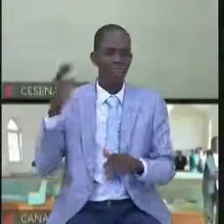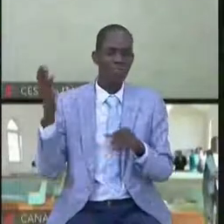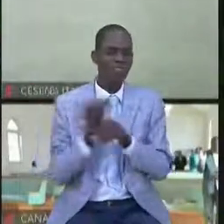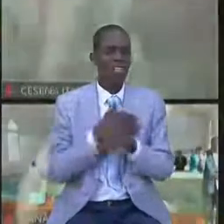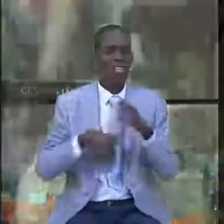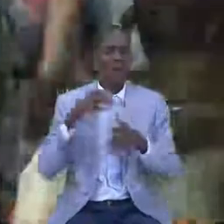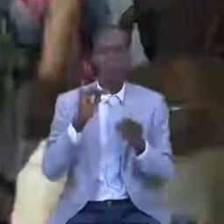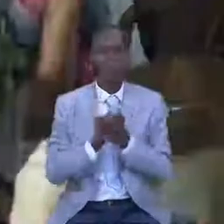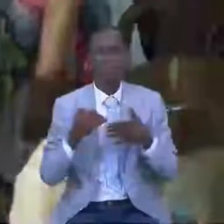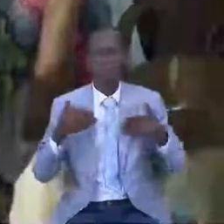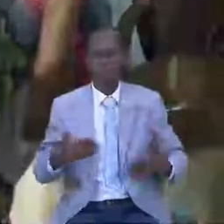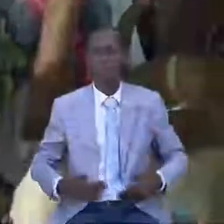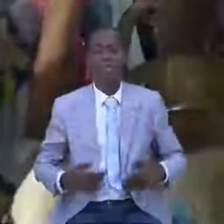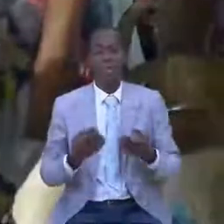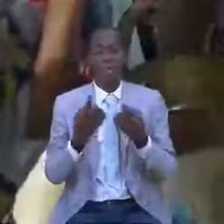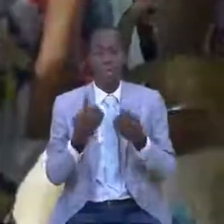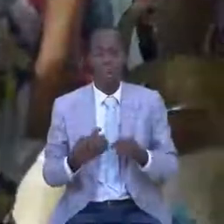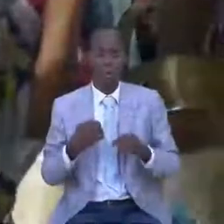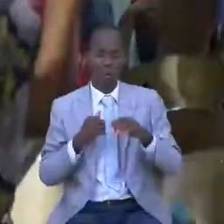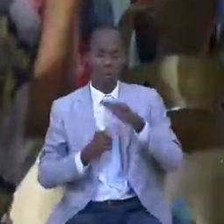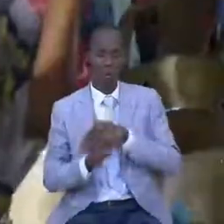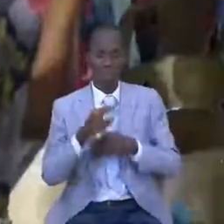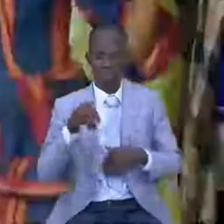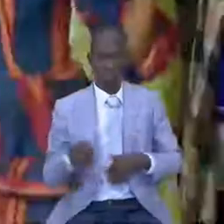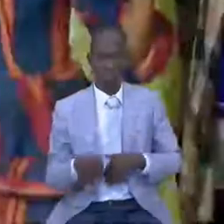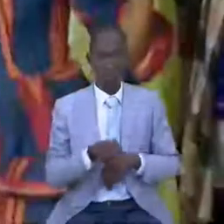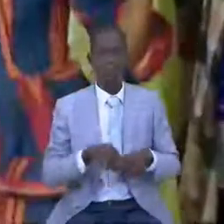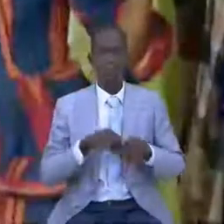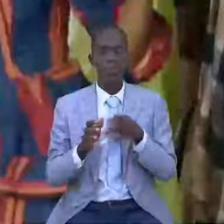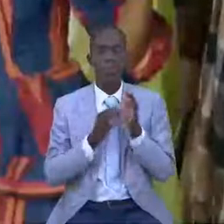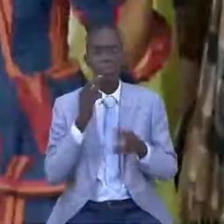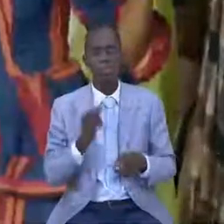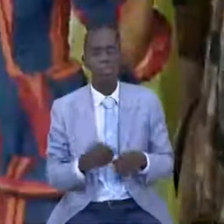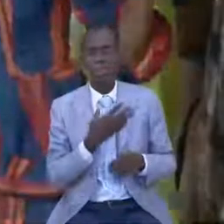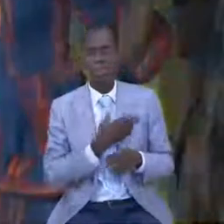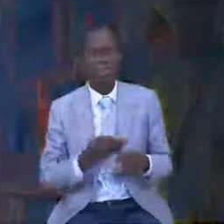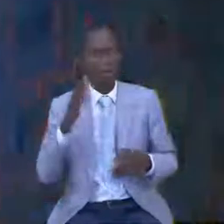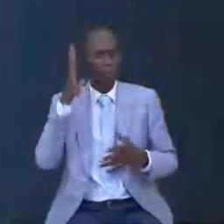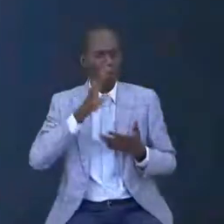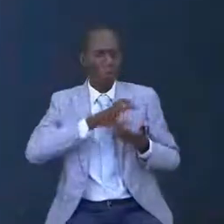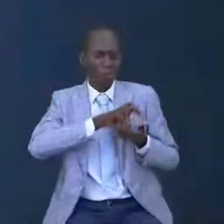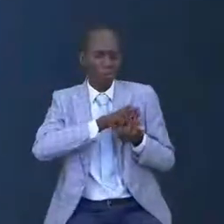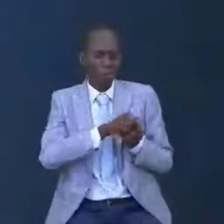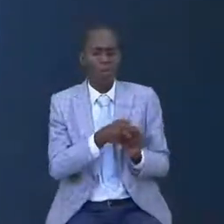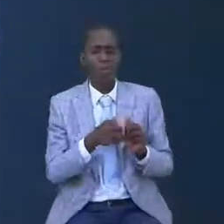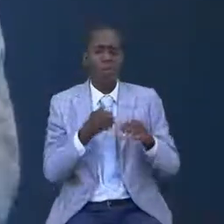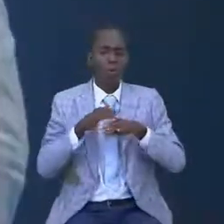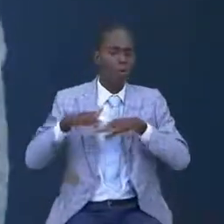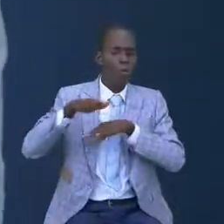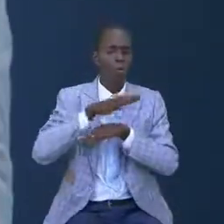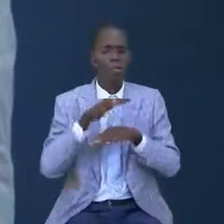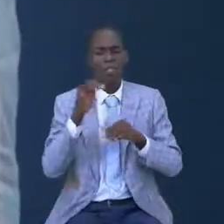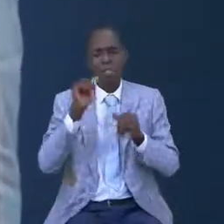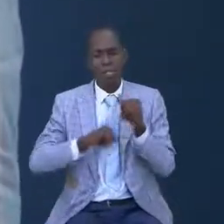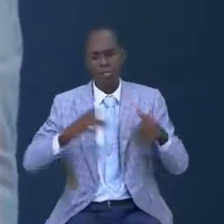maladie, que cela quitte, sorte de ce corps-là et que cela vienne